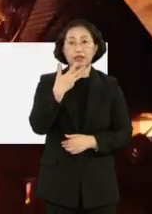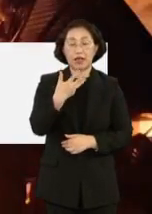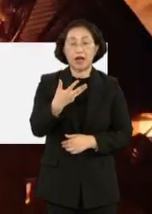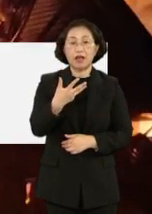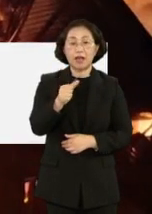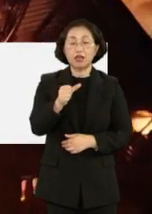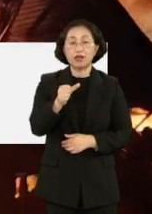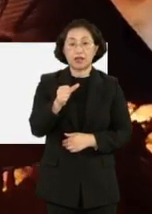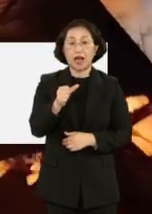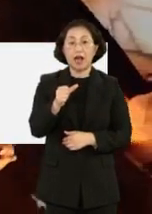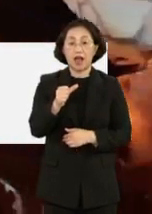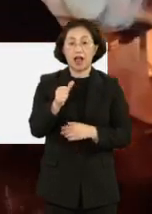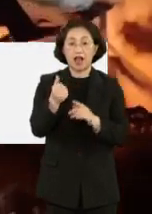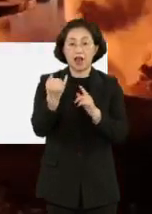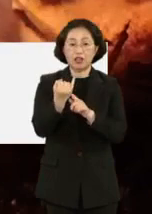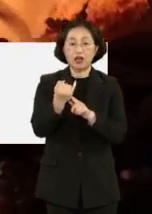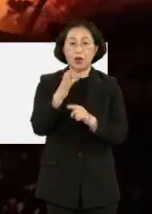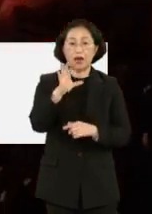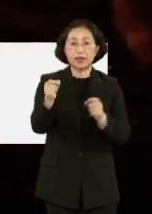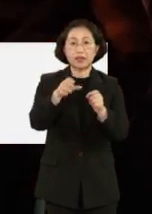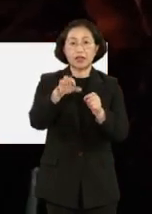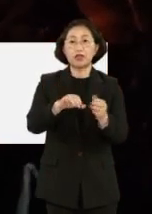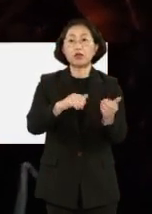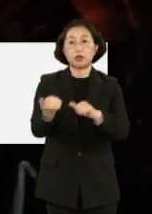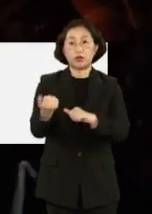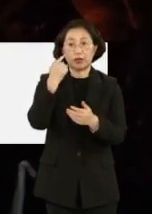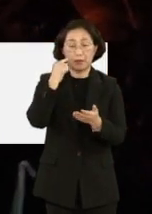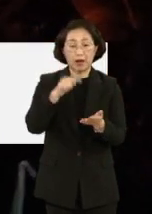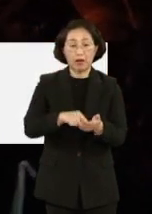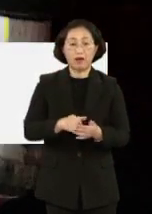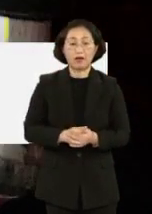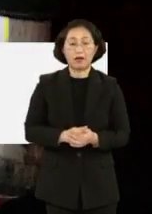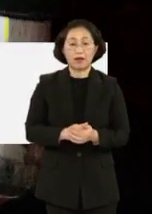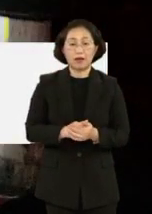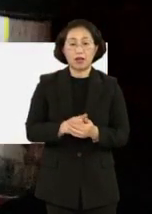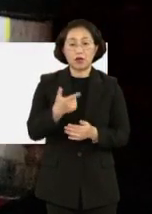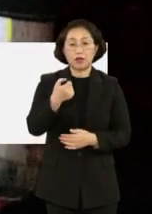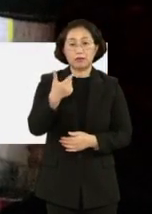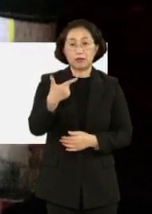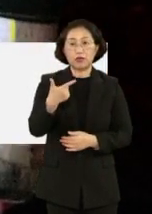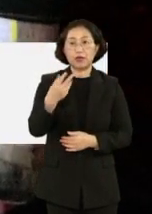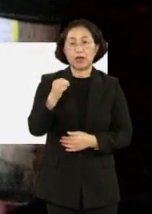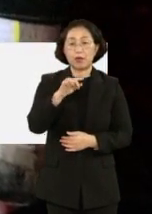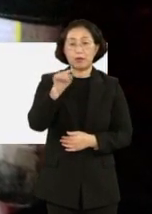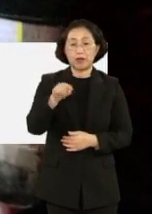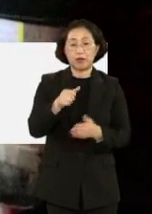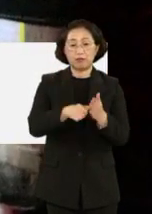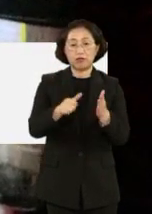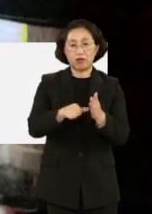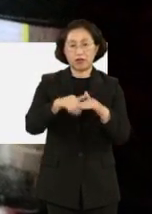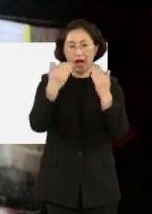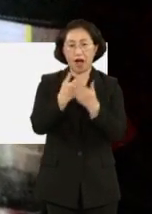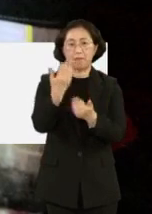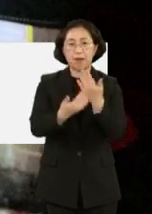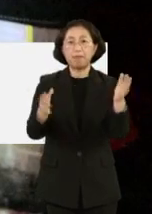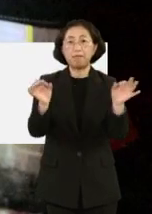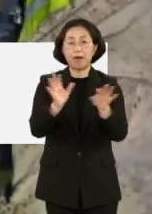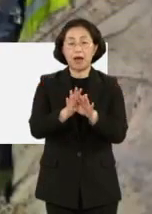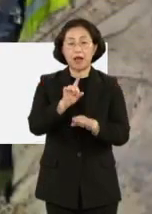여성이 화장실 주변에서 숨진 채 발견됐습니다. 불은 주택 66제곱미터와 가재 도구를 전부 태워